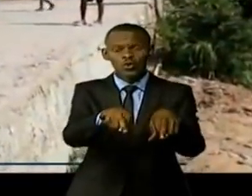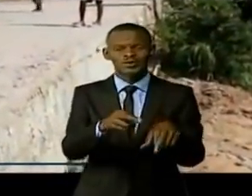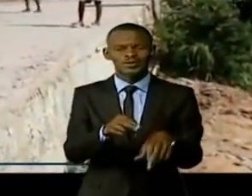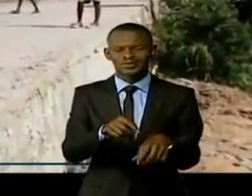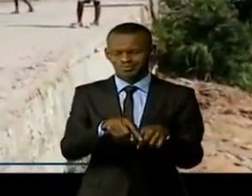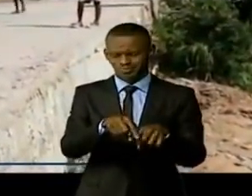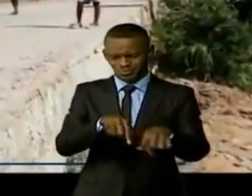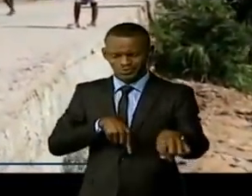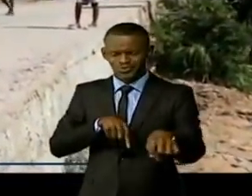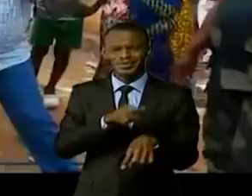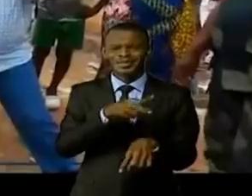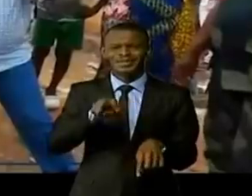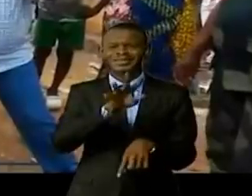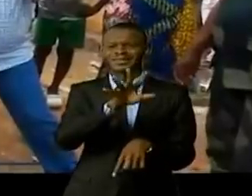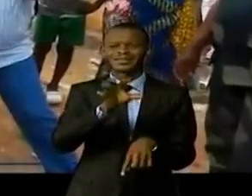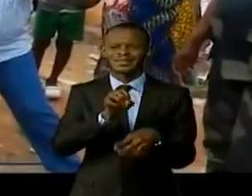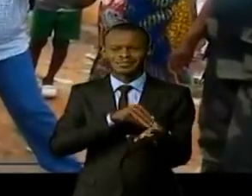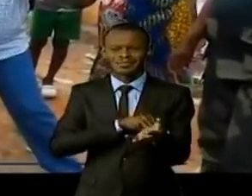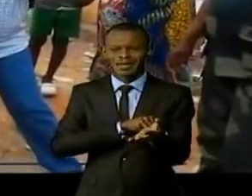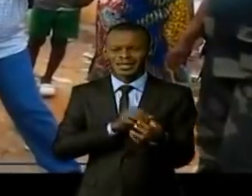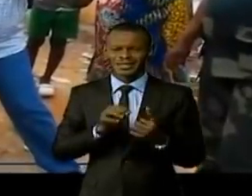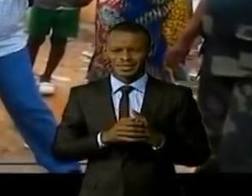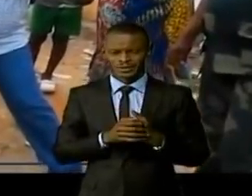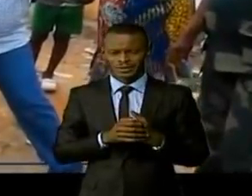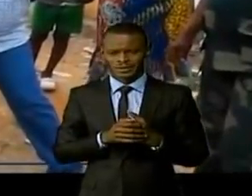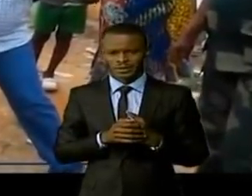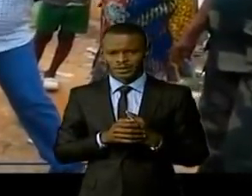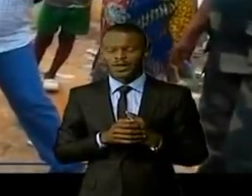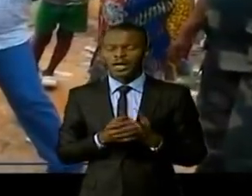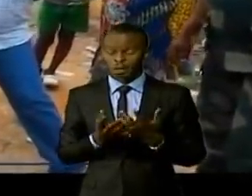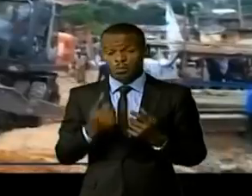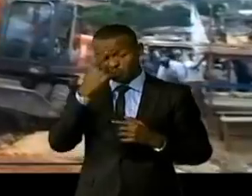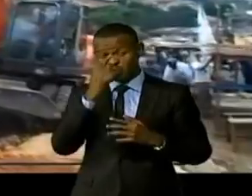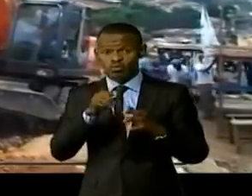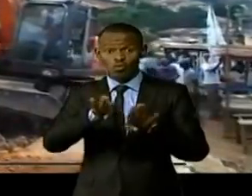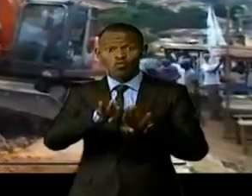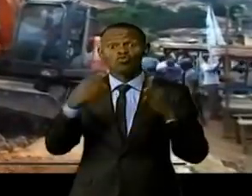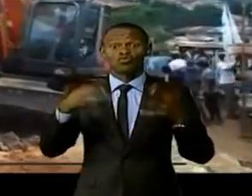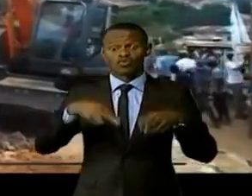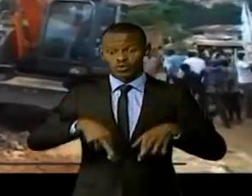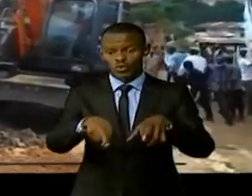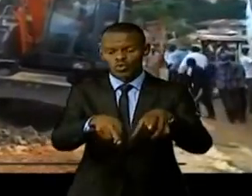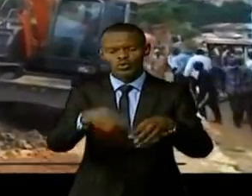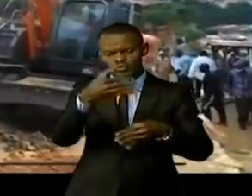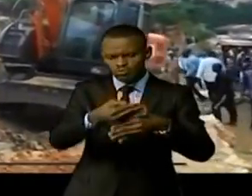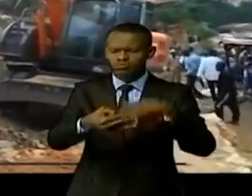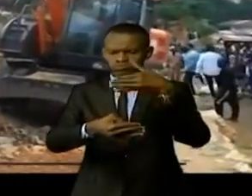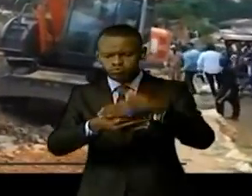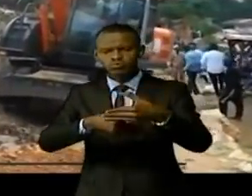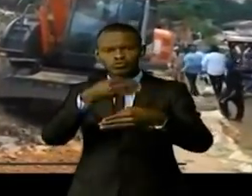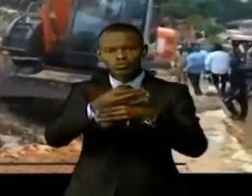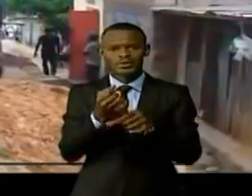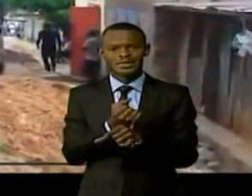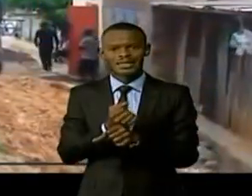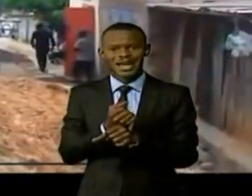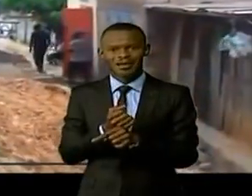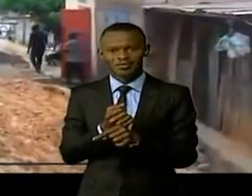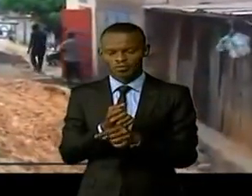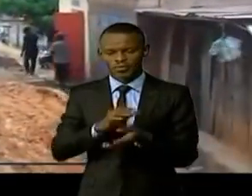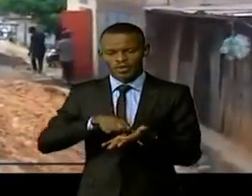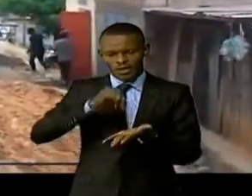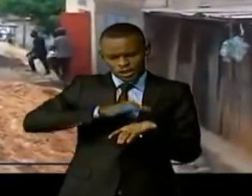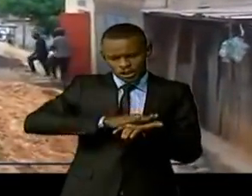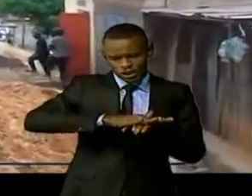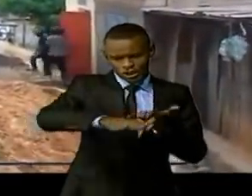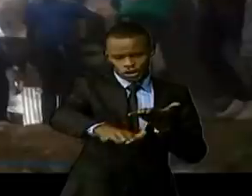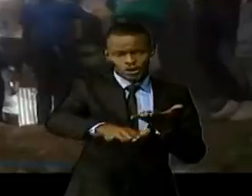des brèches du mont Kassou, est en train de subir sa cure de jouvence grâce au lancement des travaux de modernisation de sa principale route par le maire